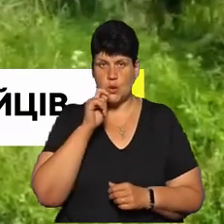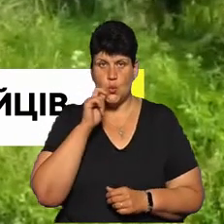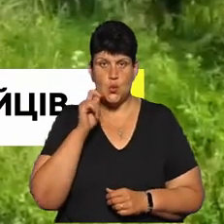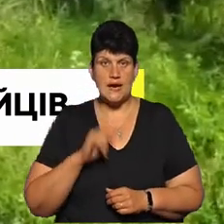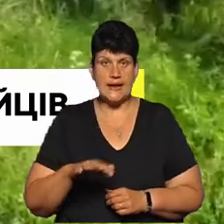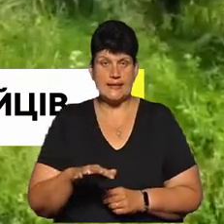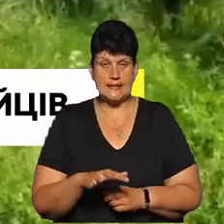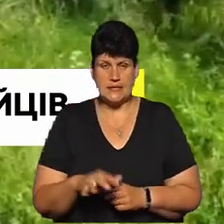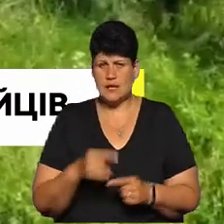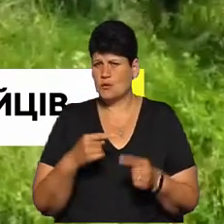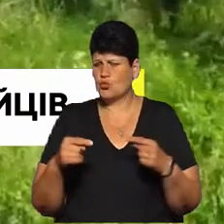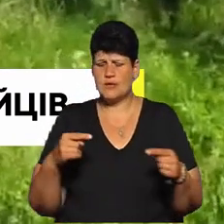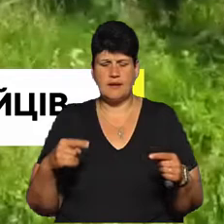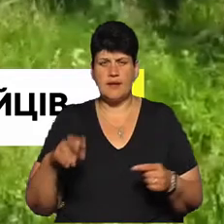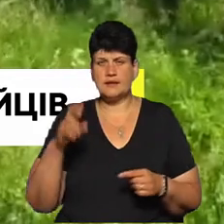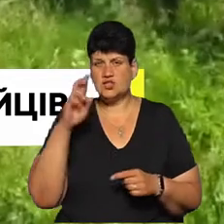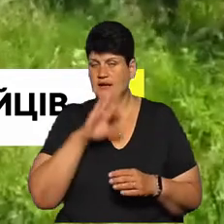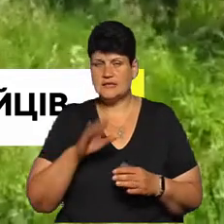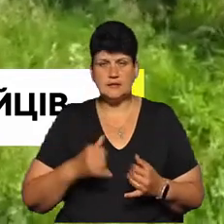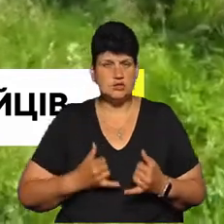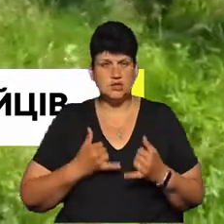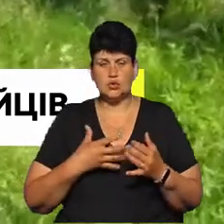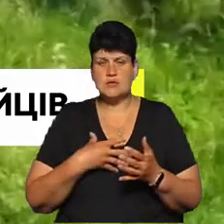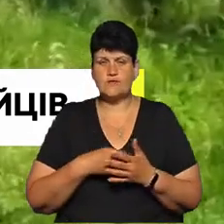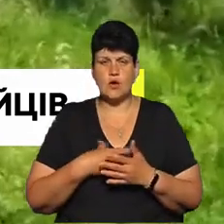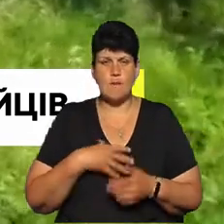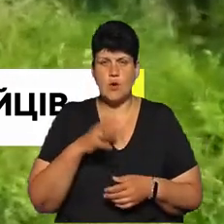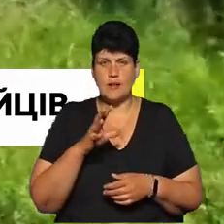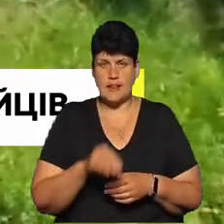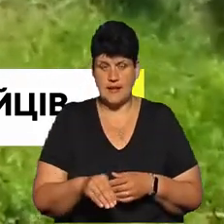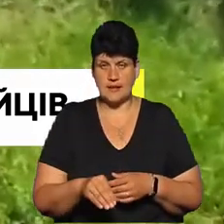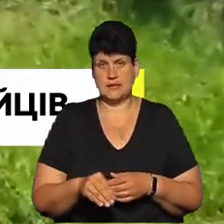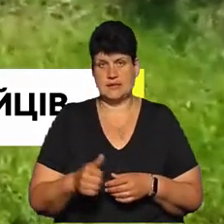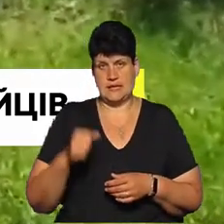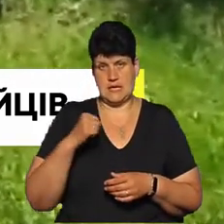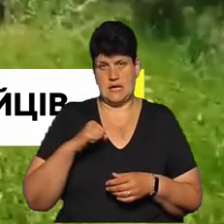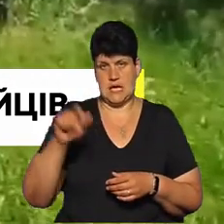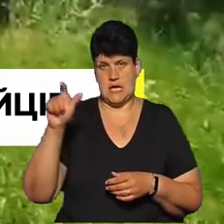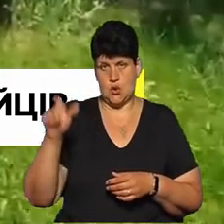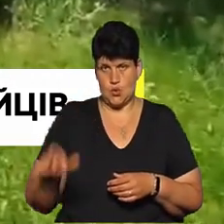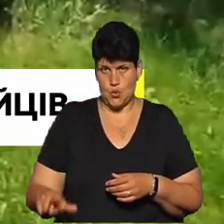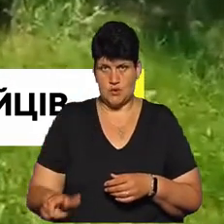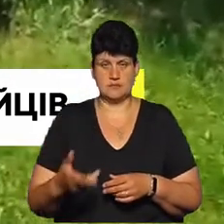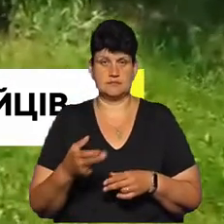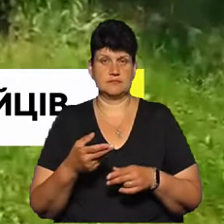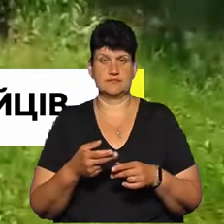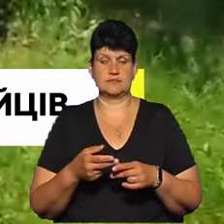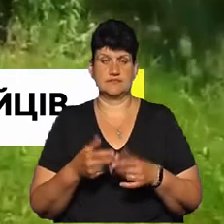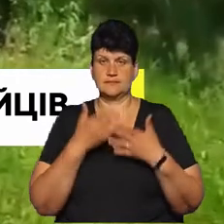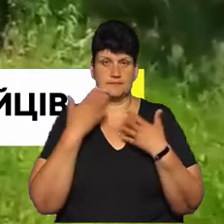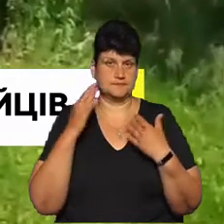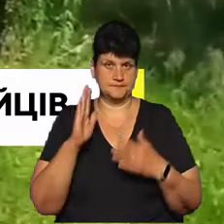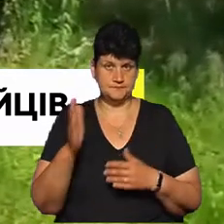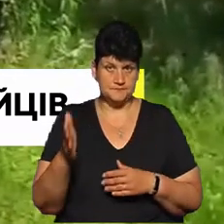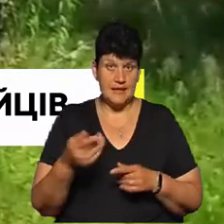будь-яка держава, яка не шанує своїх полеглих героїв, вона приречена. І оце місце, тут